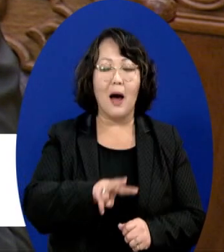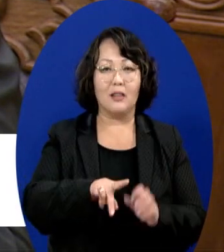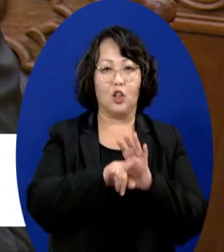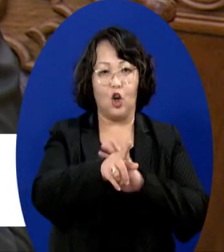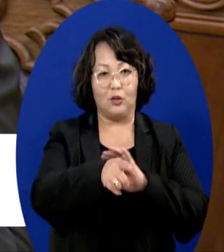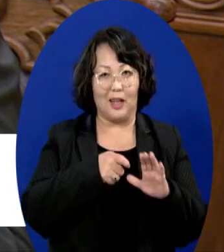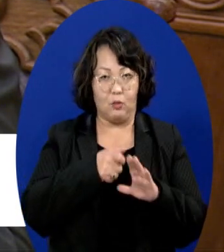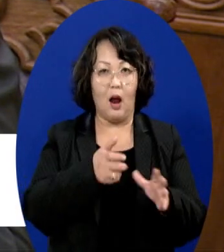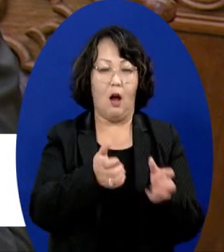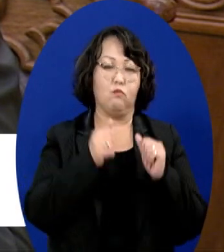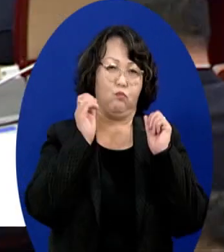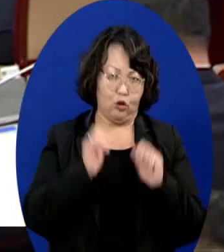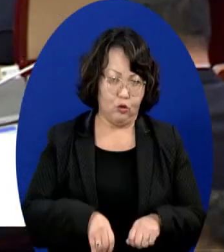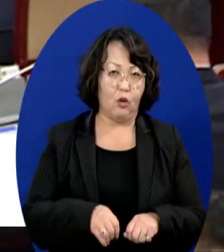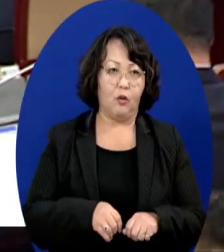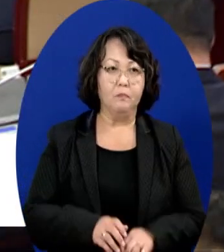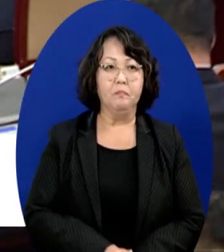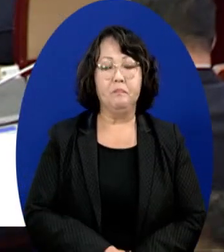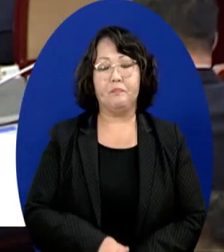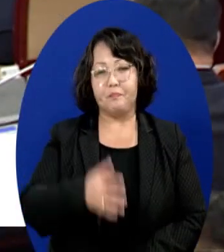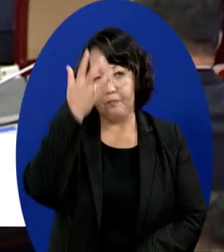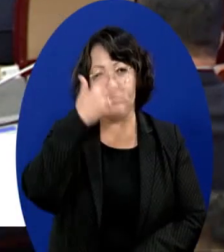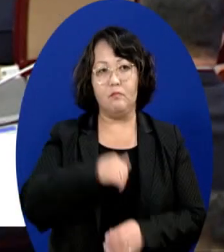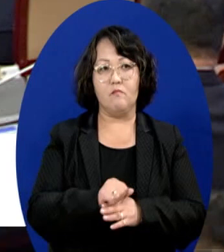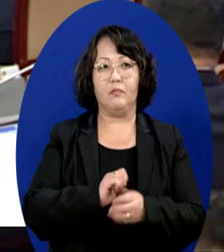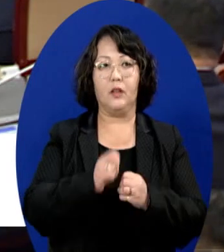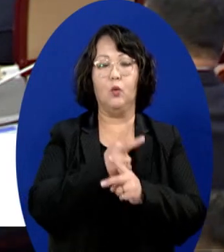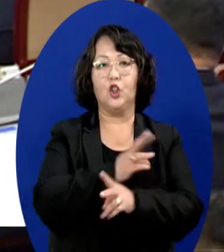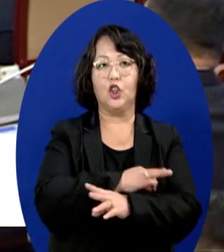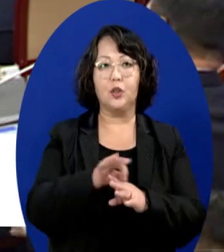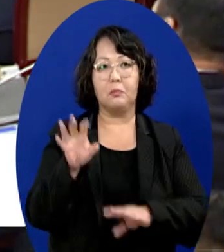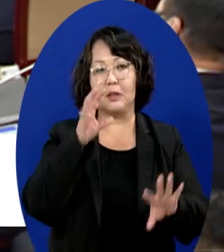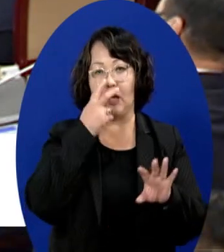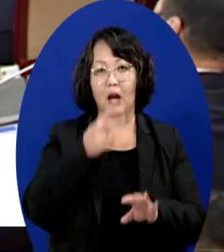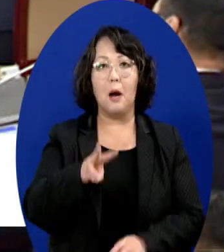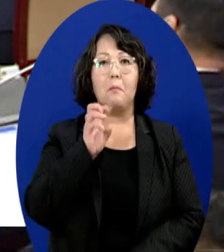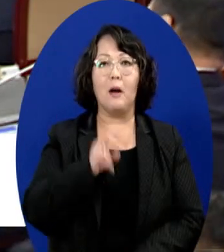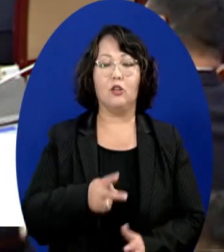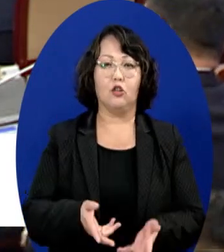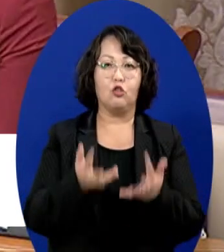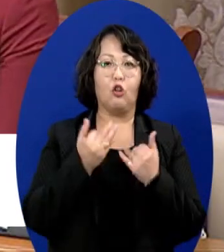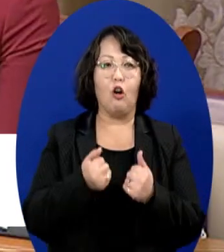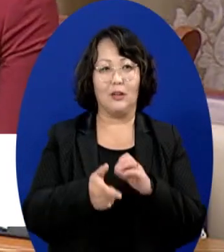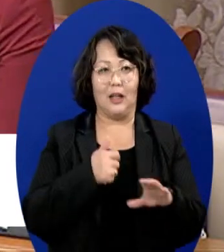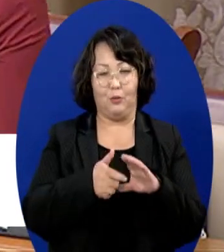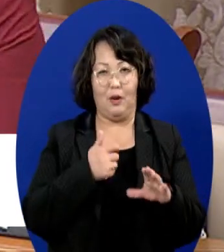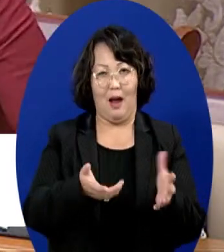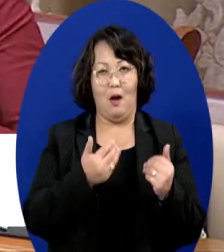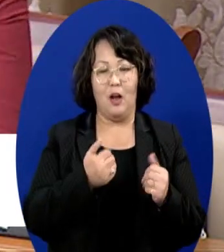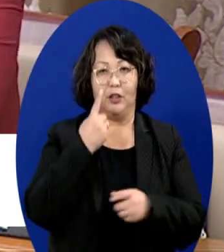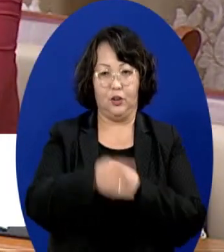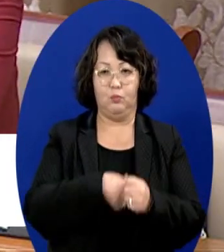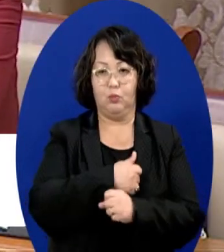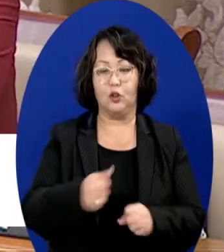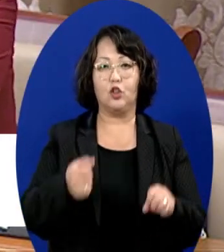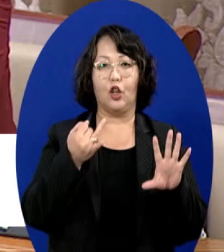нараас. Малын хуулийн татвар гэдэг ба шүү. Засгийн газрын боловсруулсан хуулийн төслөөс үзвэл малын тоо толгоон татварыг жил бүрийн 7-12